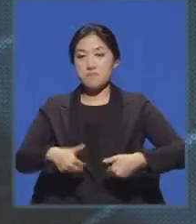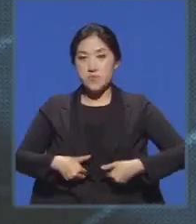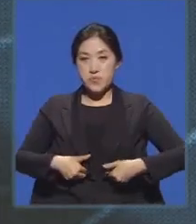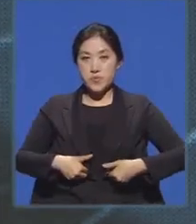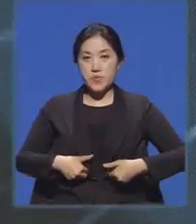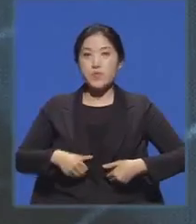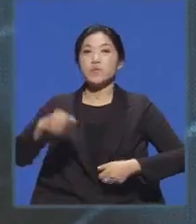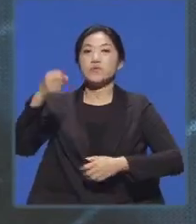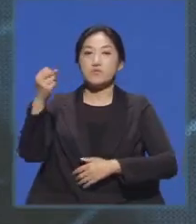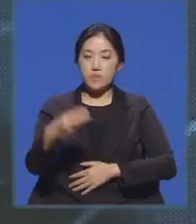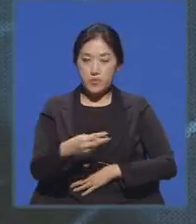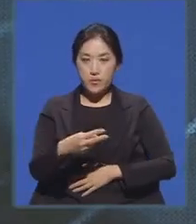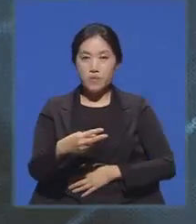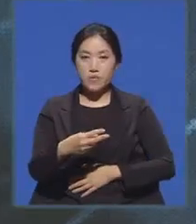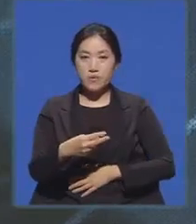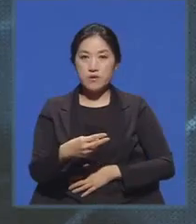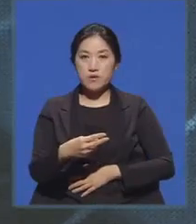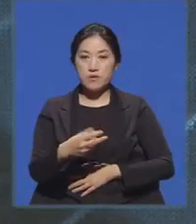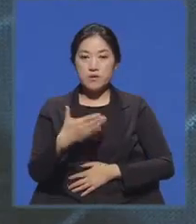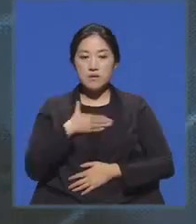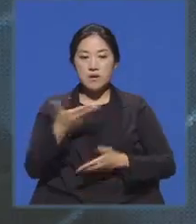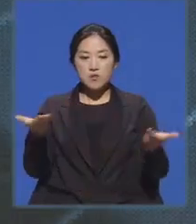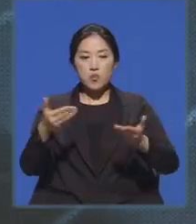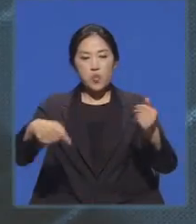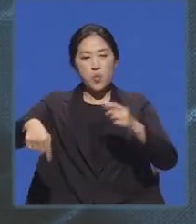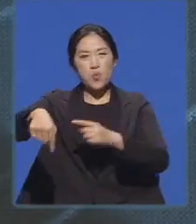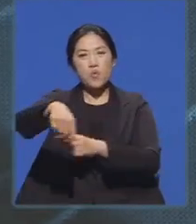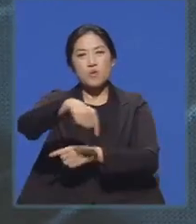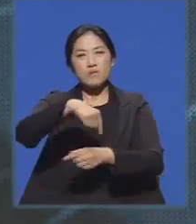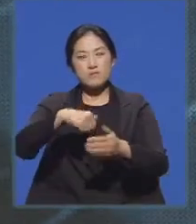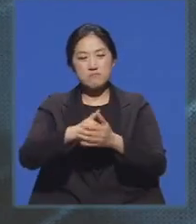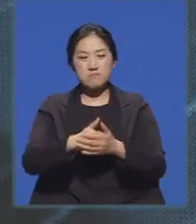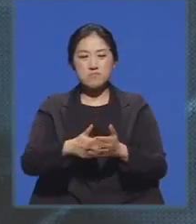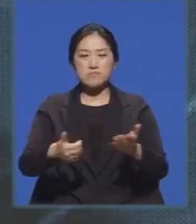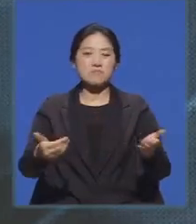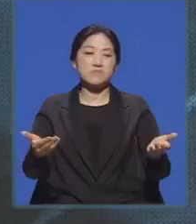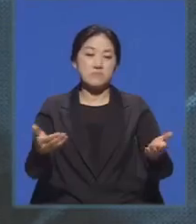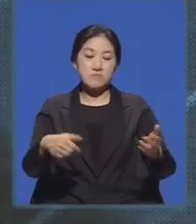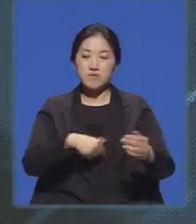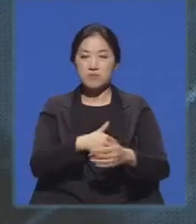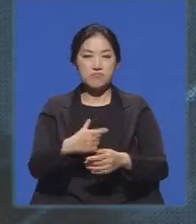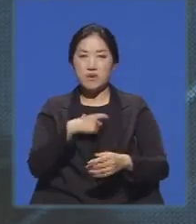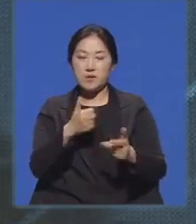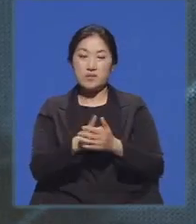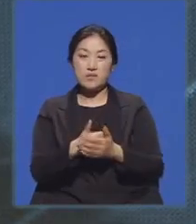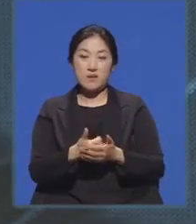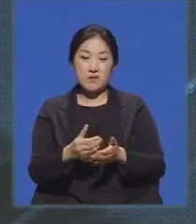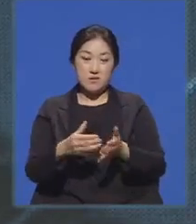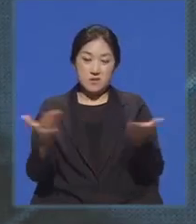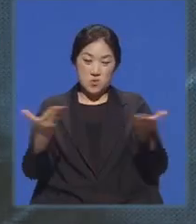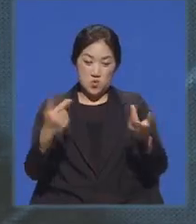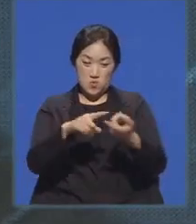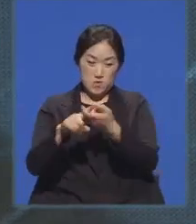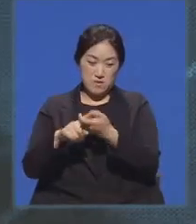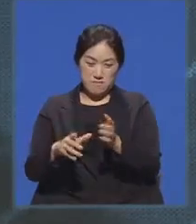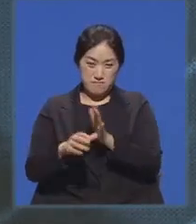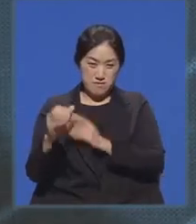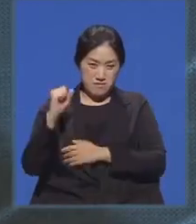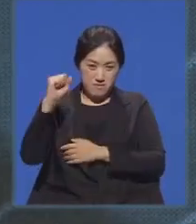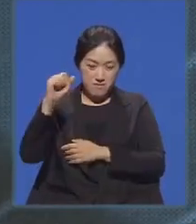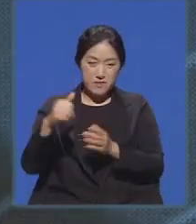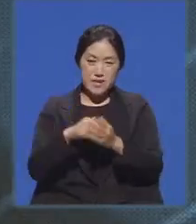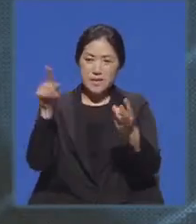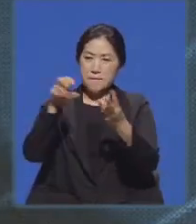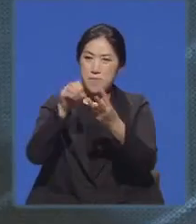그리고 제가 노동시장을 갖다가 부정하는 건 아닌데 강성 기종 노조가 3%도 안 되는